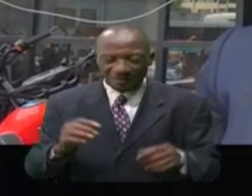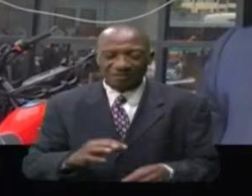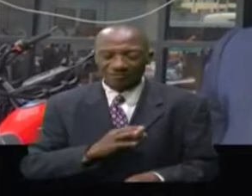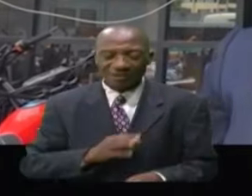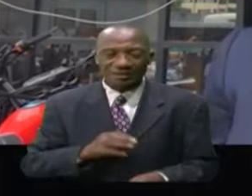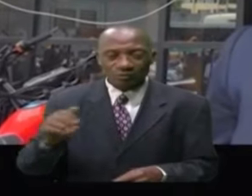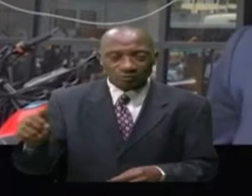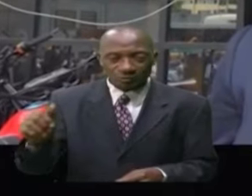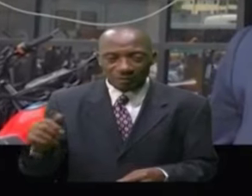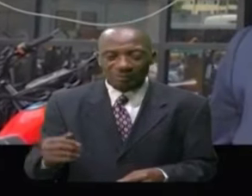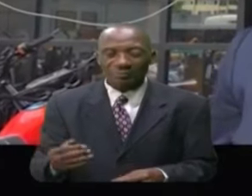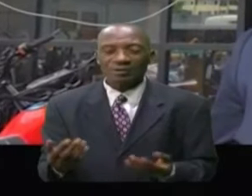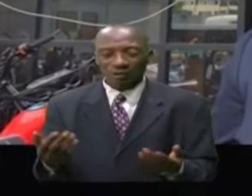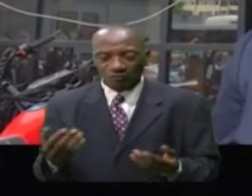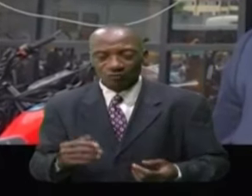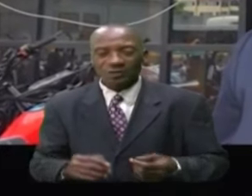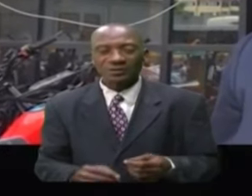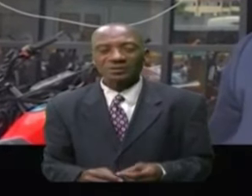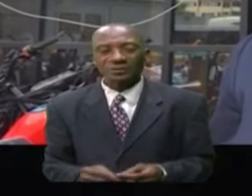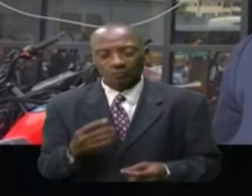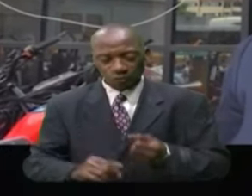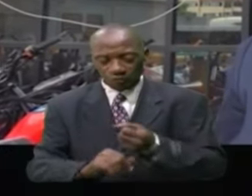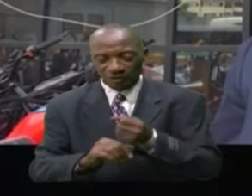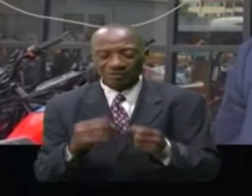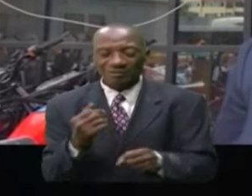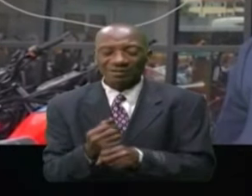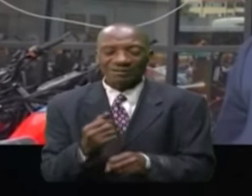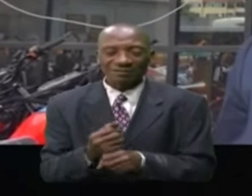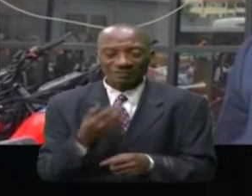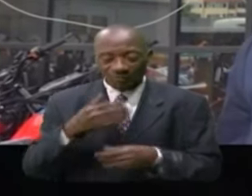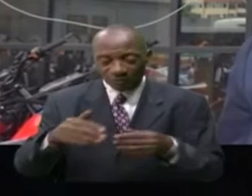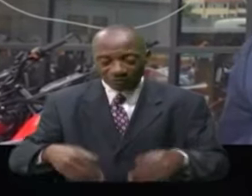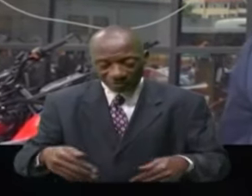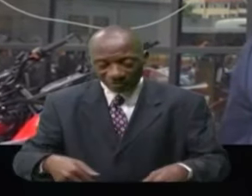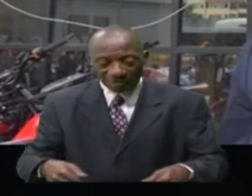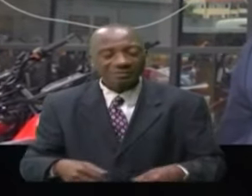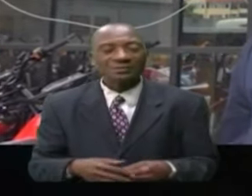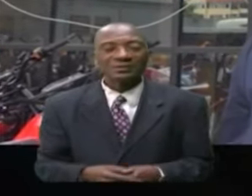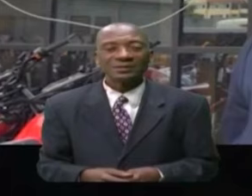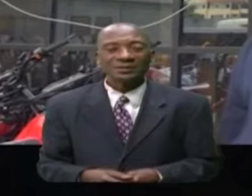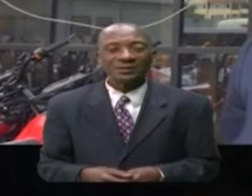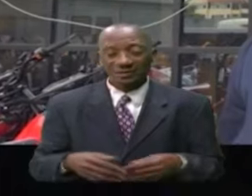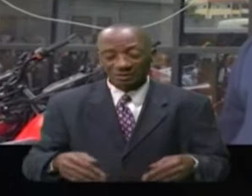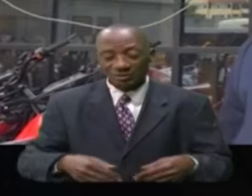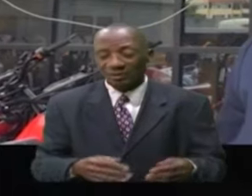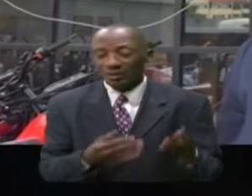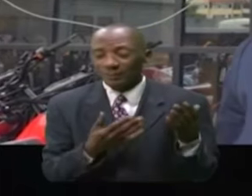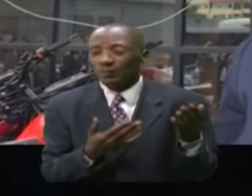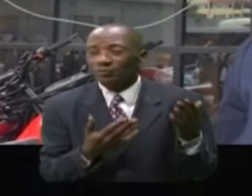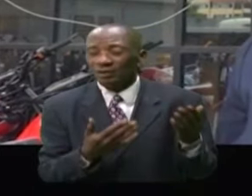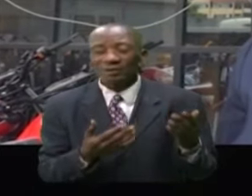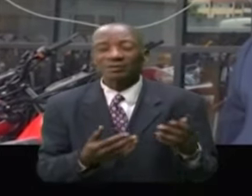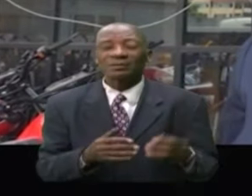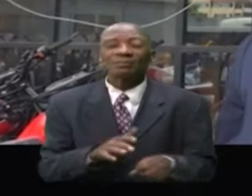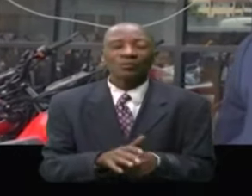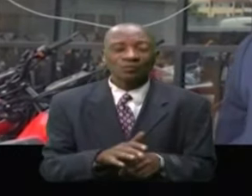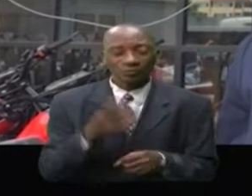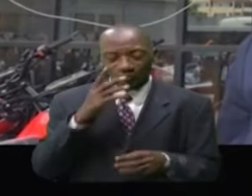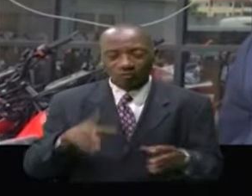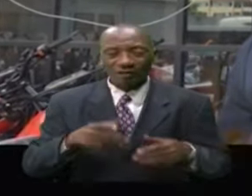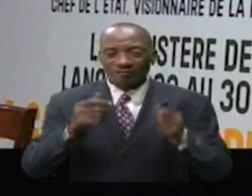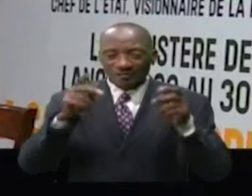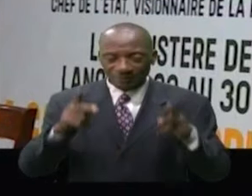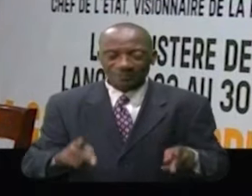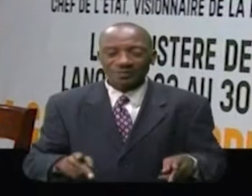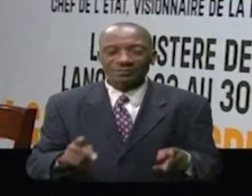les résultats qu'on aura produits dans la province de la Tchopo et qu'on envoie les riz à Kinshasa pour que vous puissiez manger le bon riz qui vient de notre